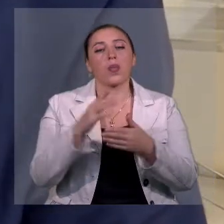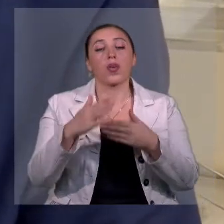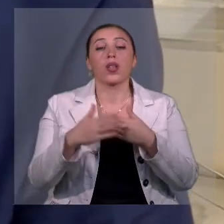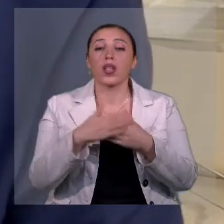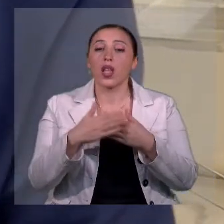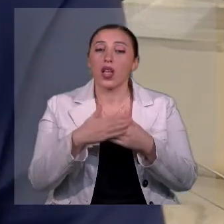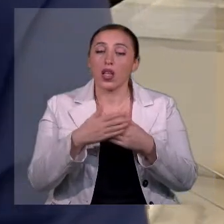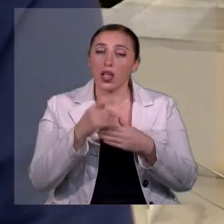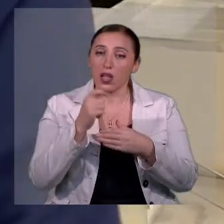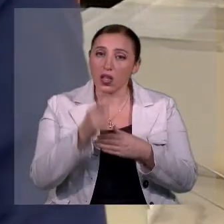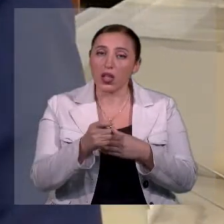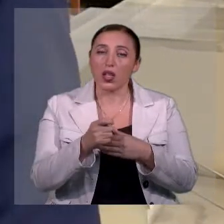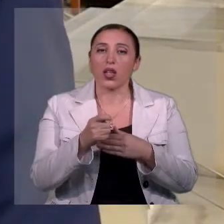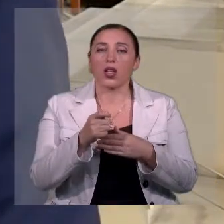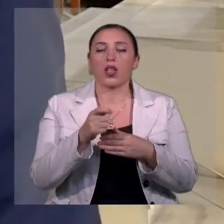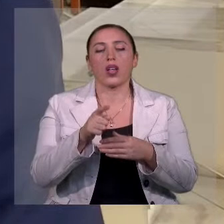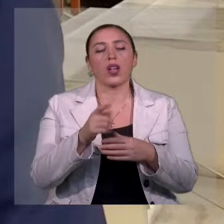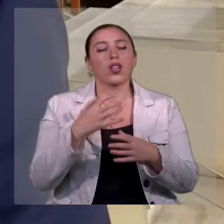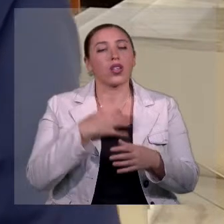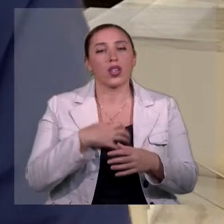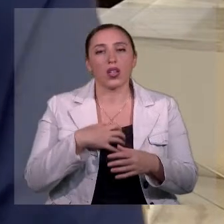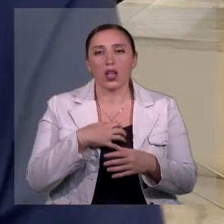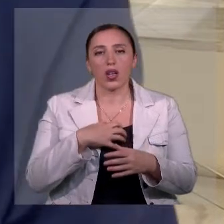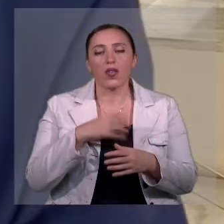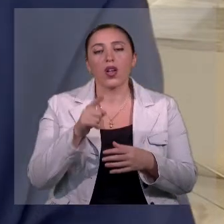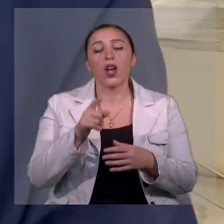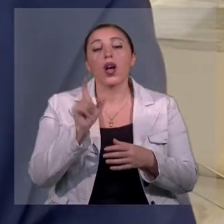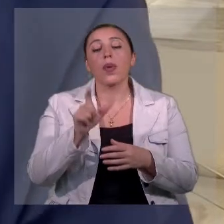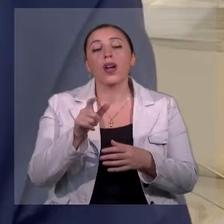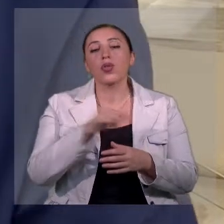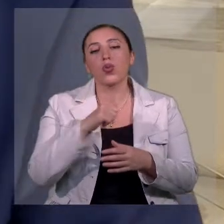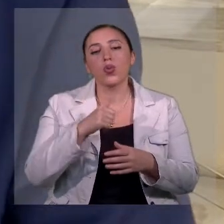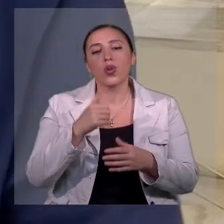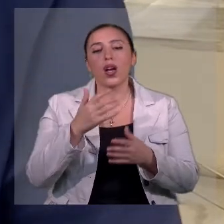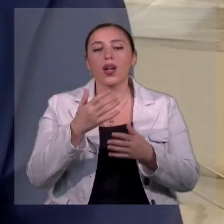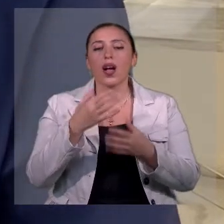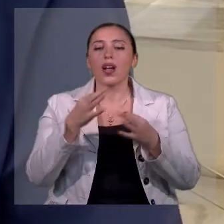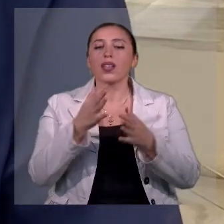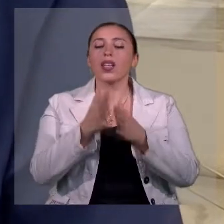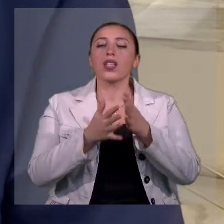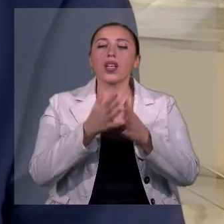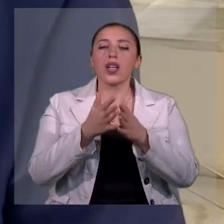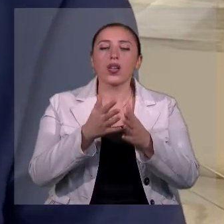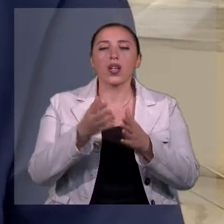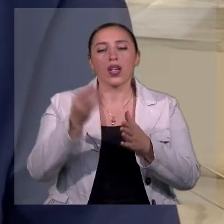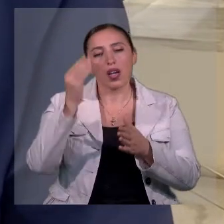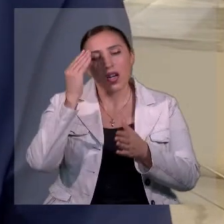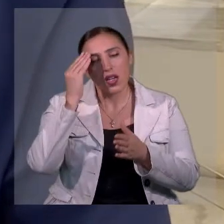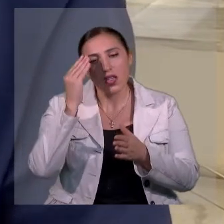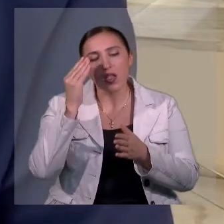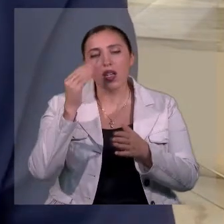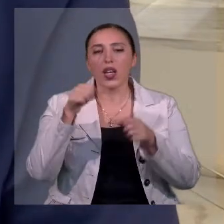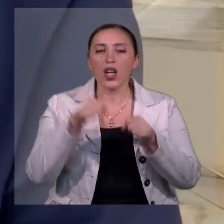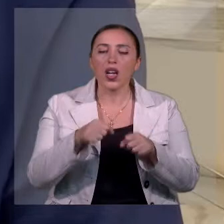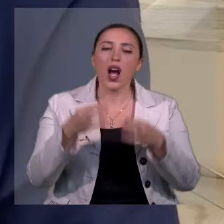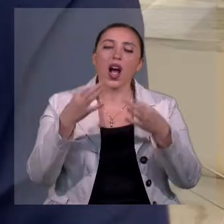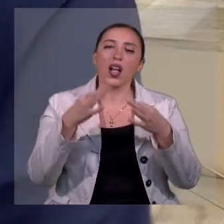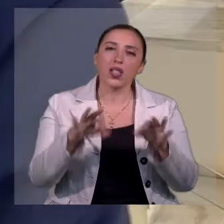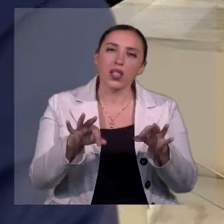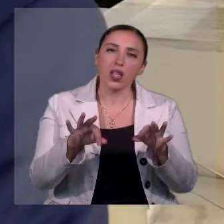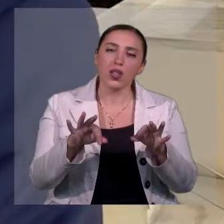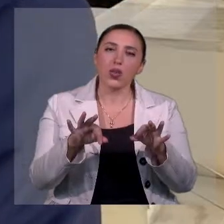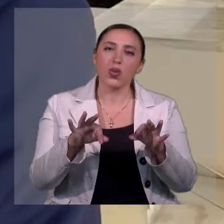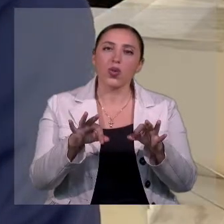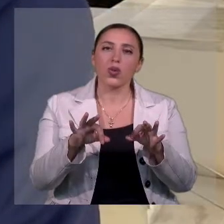ստանա, եւ հստակ պետք է դարբրակեն կարծիքի արտահայտման իրավունքը, կարծիքը արտահայտելու ազատությունը